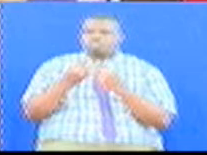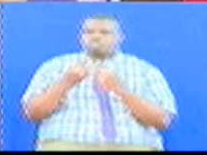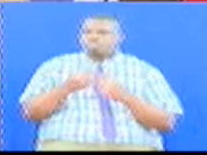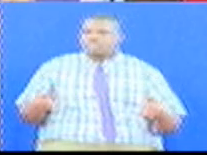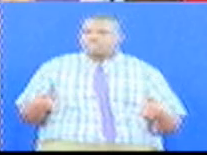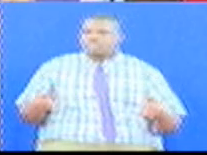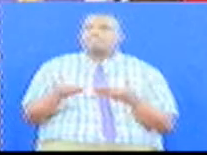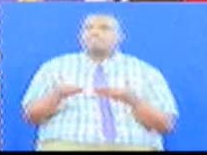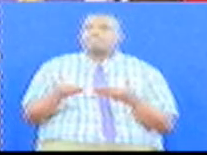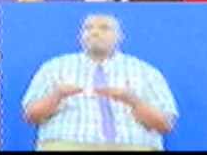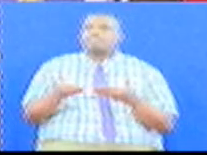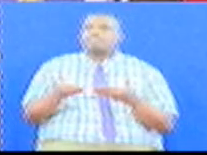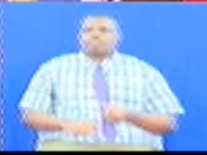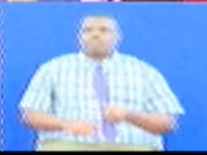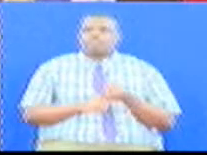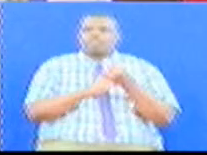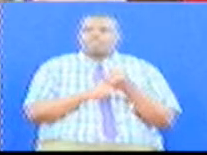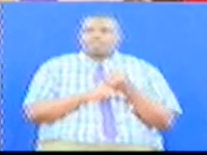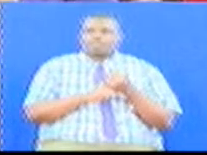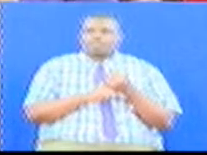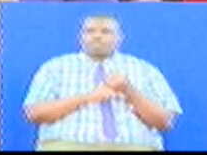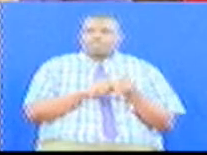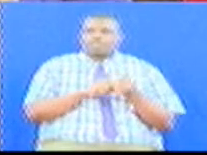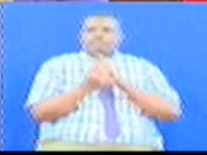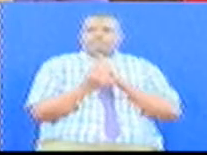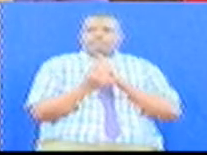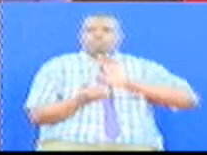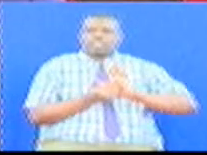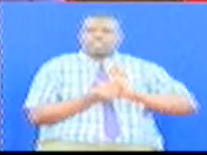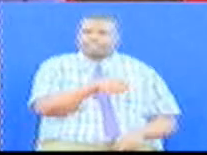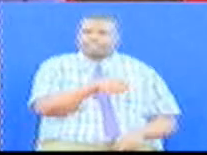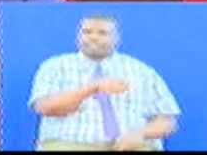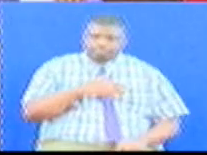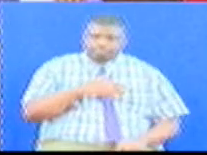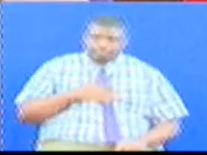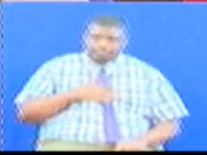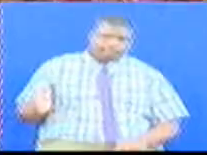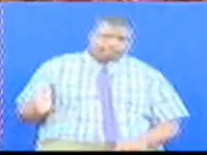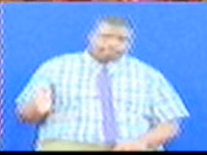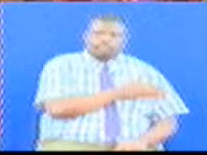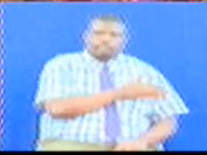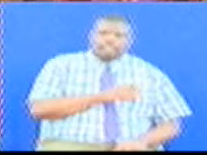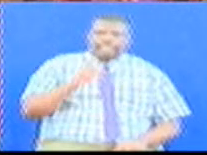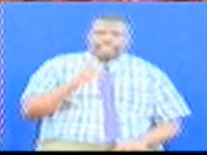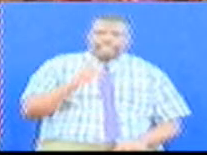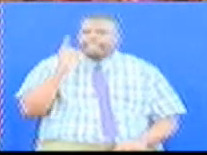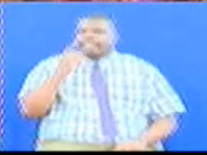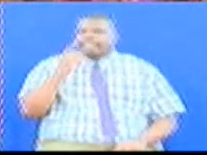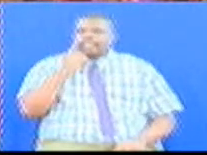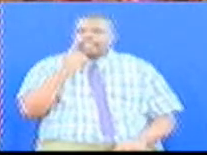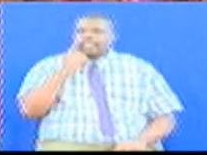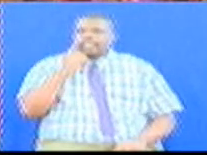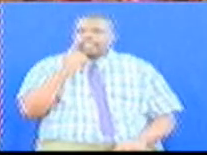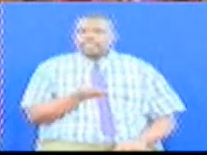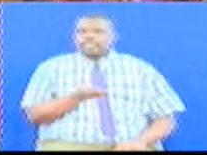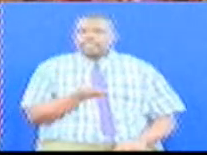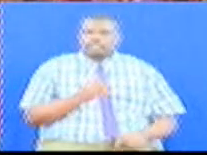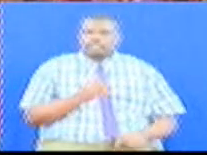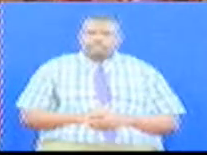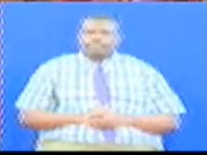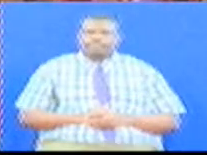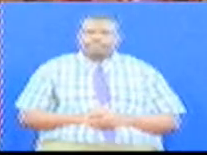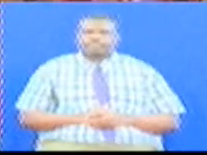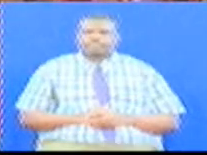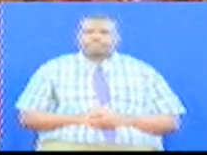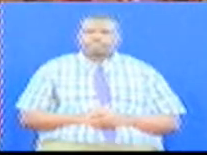ya sheria hii. Asante sana Mheshimiwa Ridhiwani Kikwete, atafuatiwa na Mheshimiwa Sabrina Sungura. Mheshimiwa